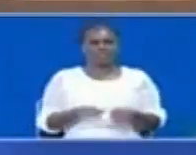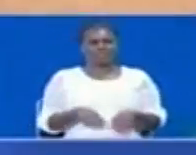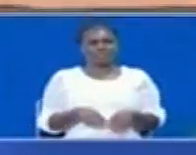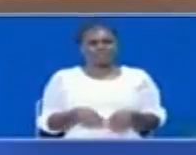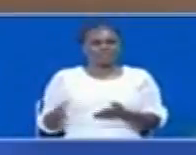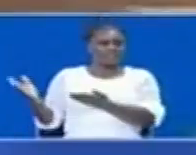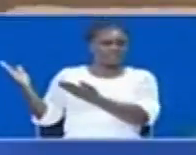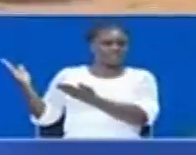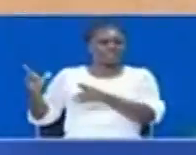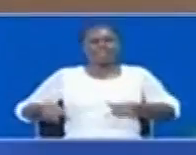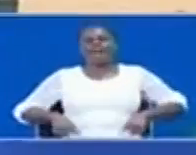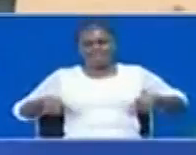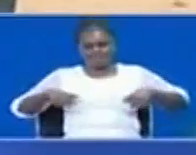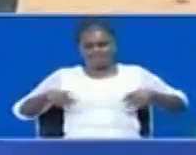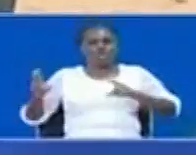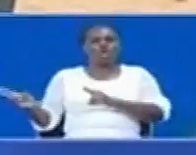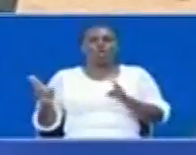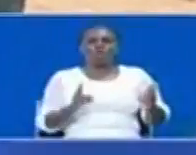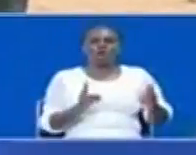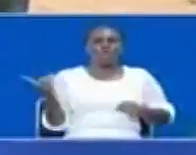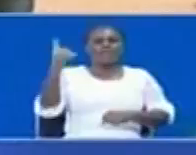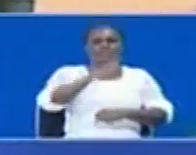Hii ndio maisha yake ya kila siku.